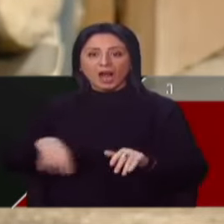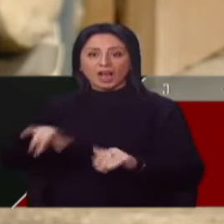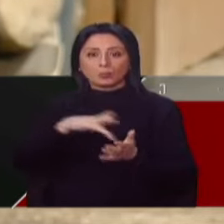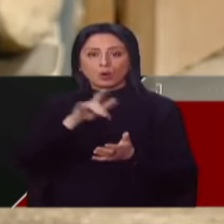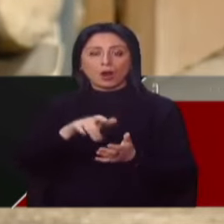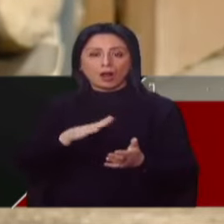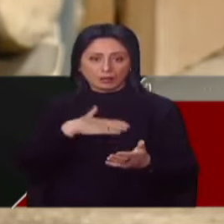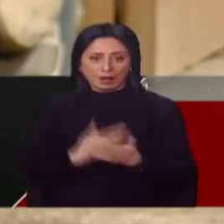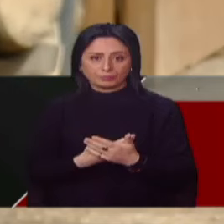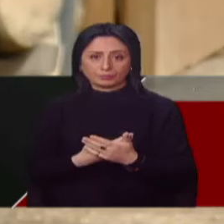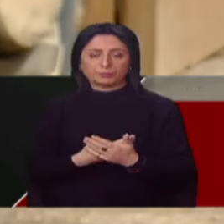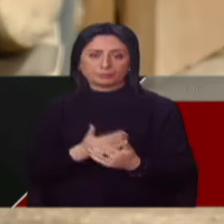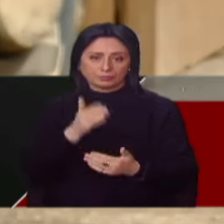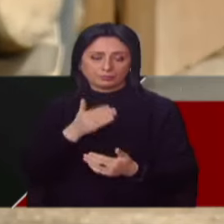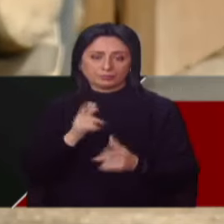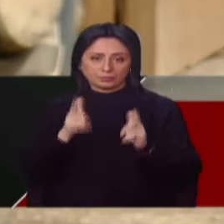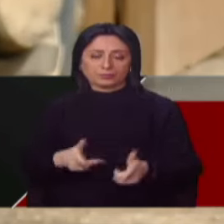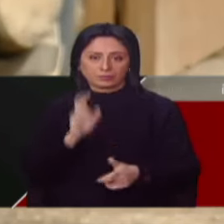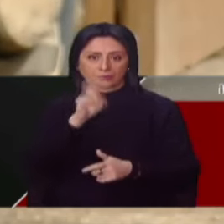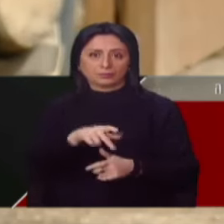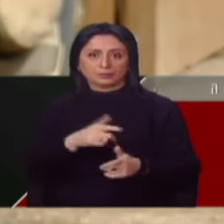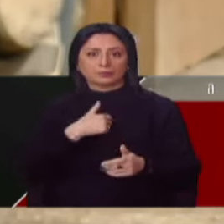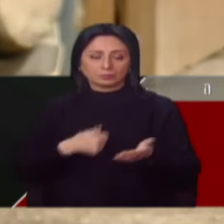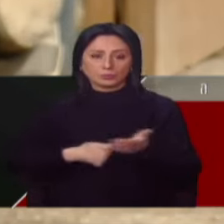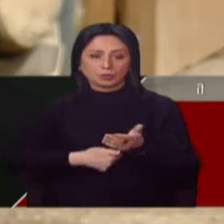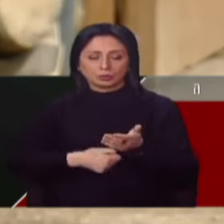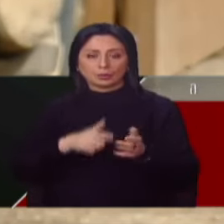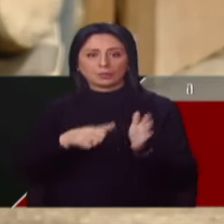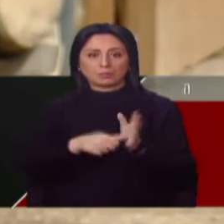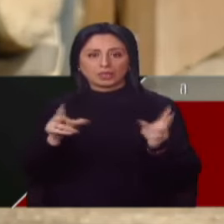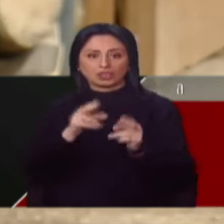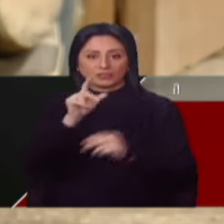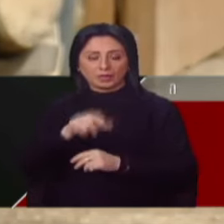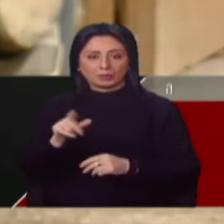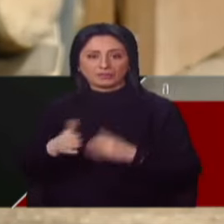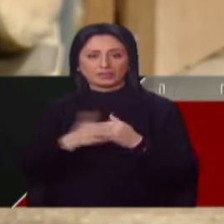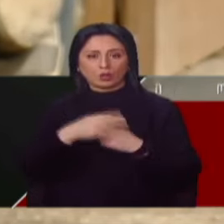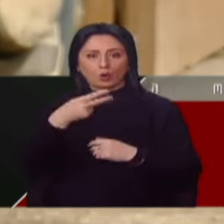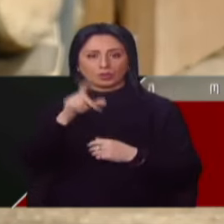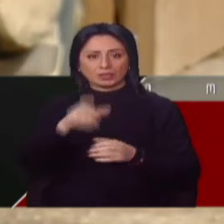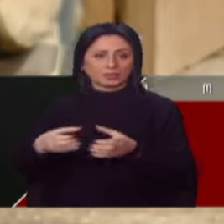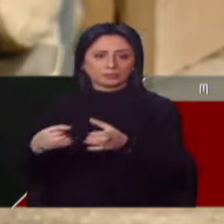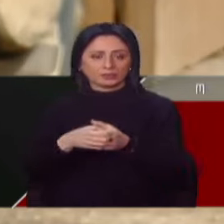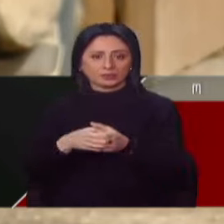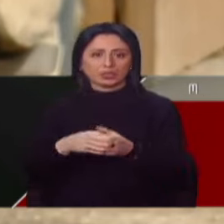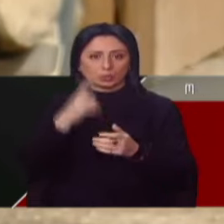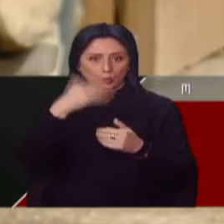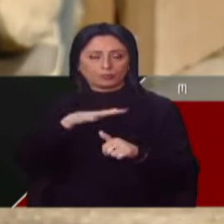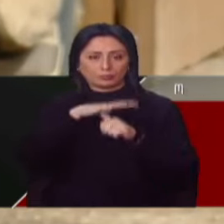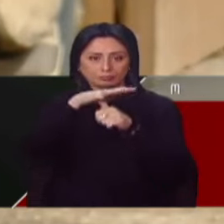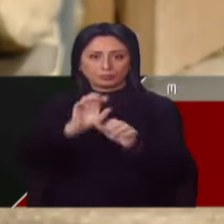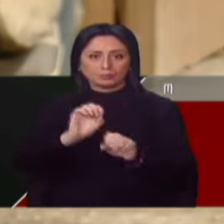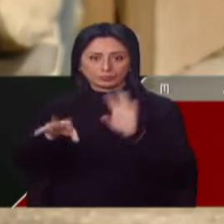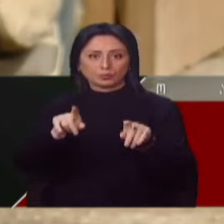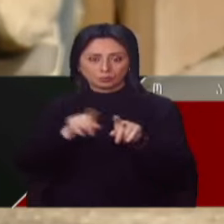ადგილობრივებმაც გამოაცხადეს თანხმობა და მზადყოფნა, რომ დაეხმარონ მაშველებს, დაახლოებით 20 კაცამდე მზადარი და მგონი გადავიდნენ